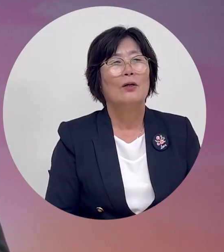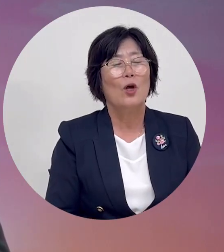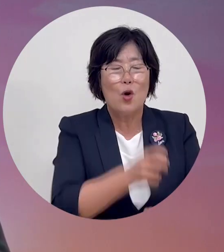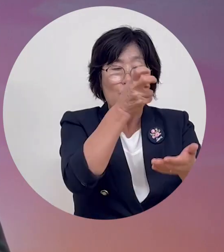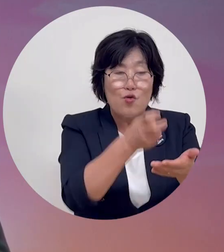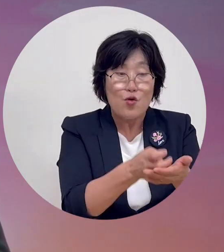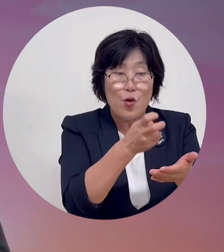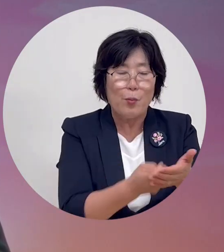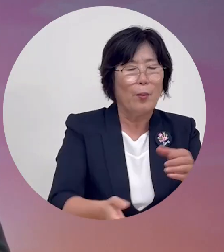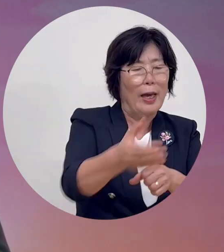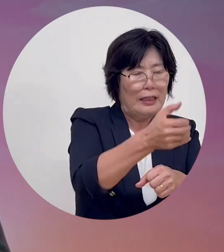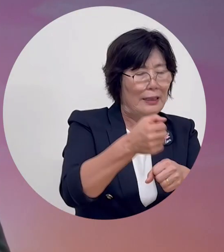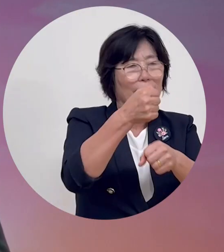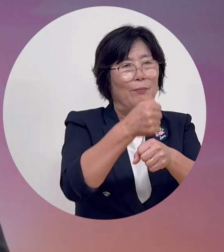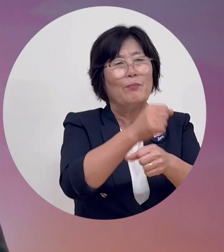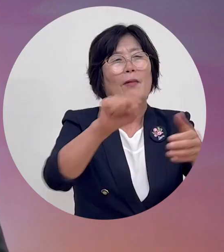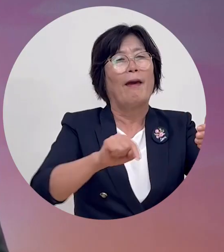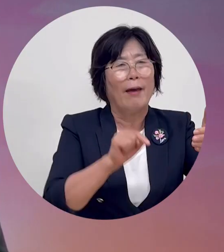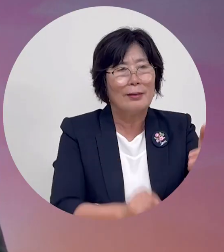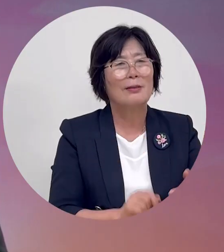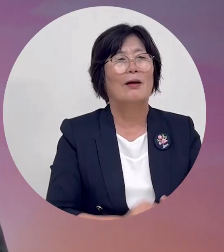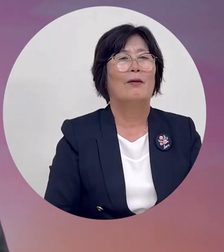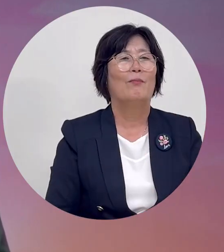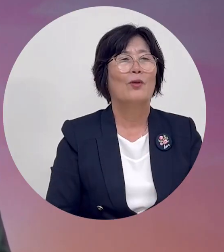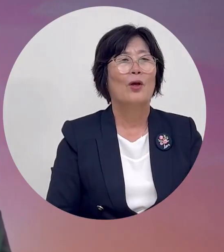율법의 짐에서, 여러분